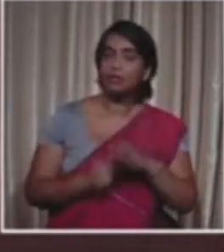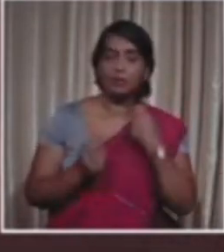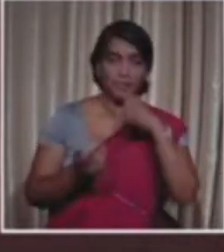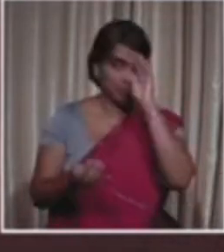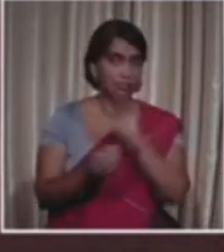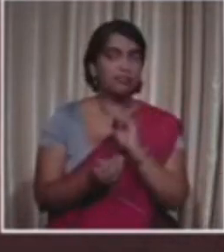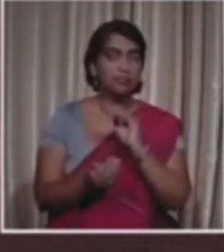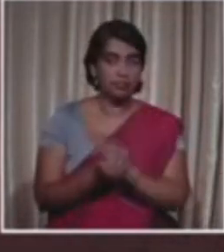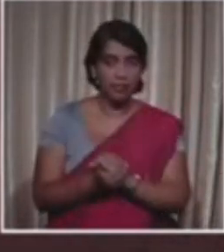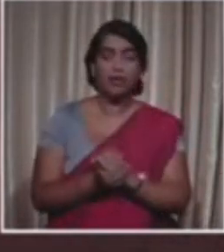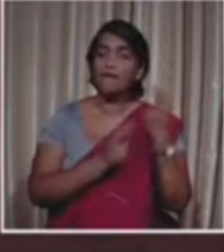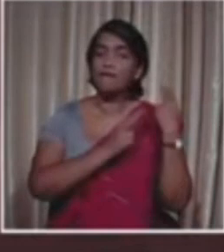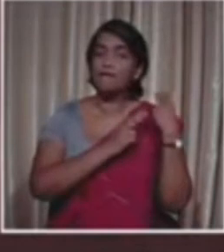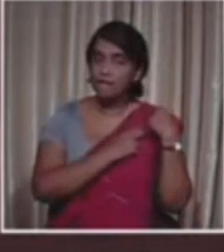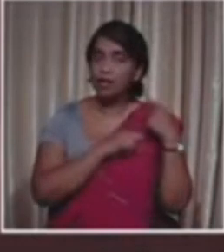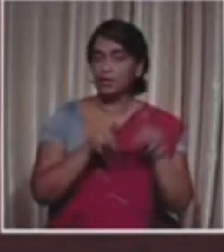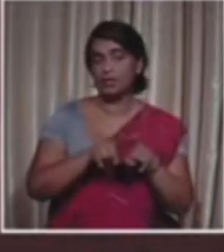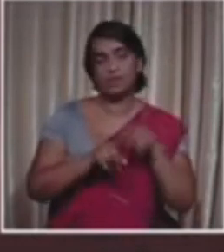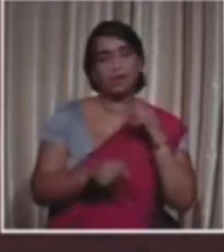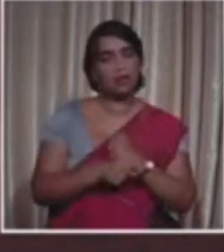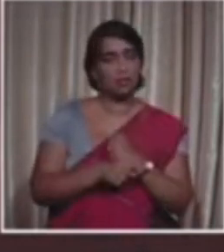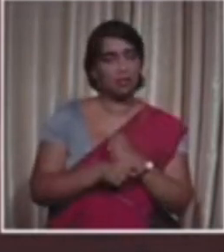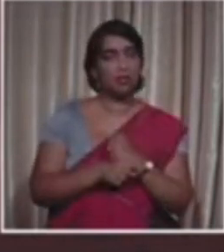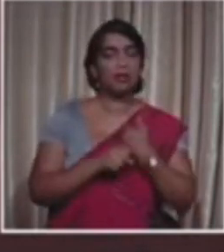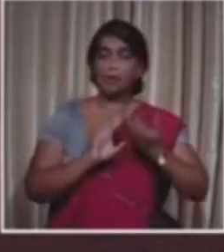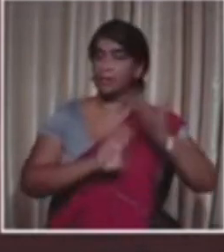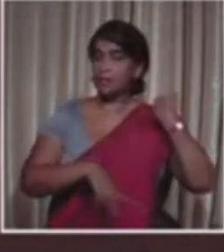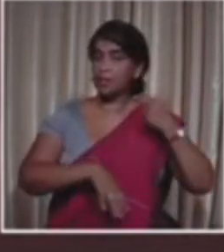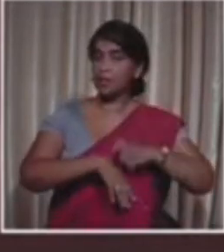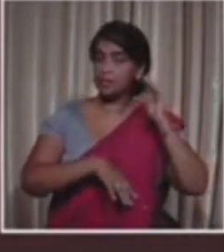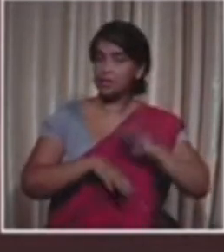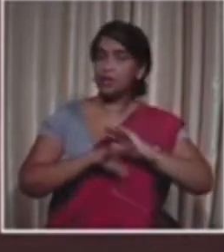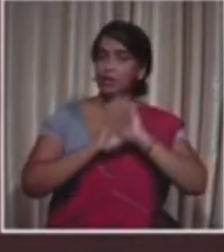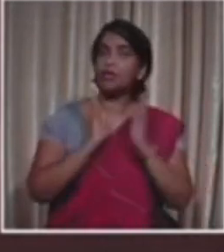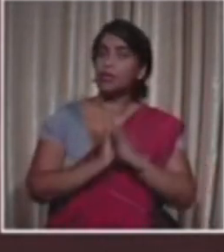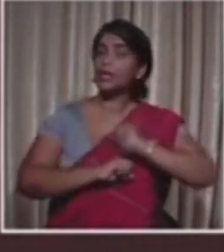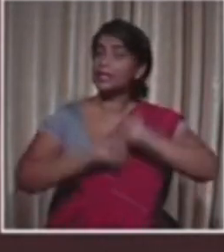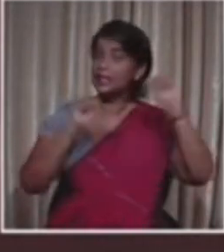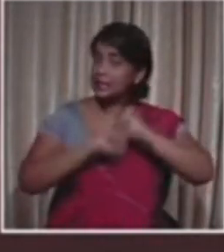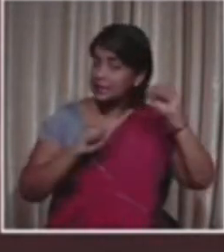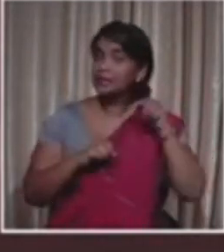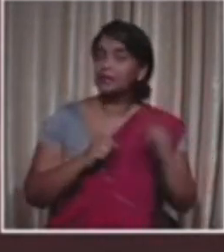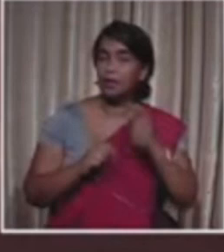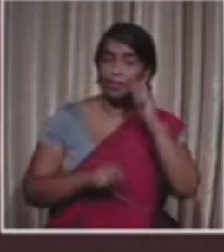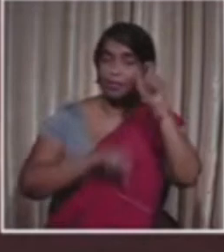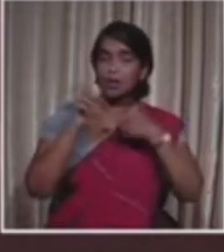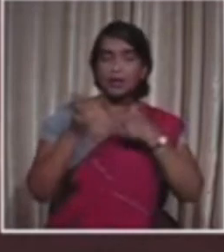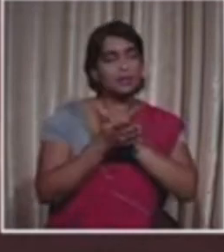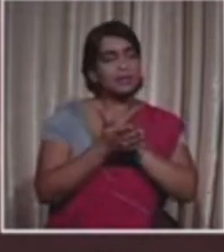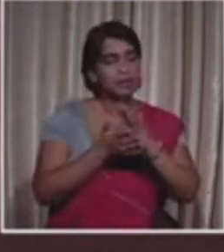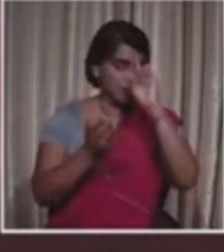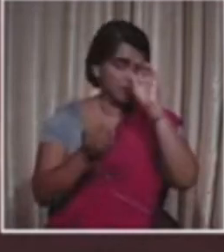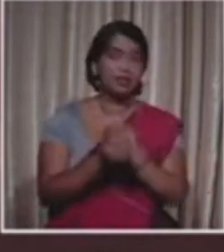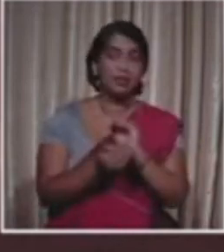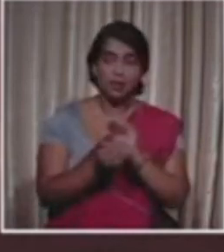කරන වගකීම යුතු ආණ්ඩුවක් පසුගිය කාලයේ තිබුණු සෑම උද්ඝෝෂණයකම මහජන සාමය ආරක්ෂාව